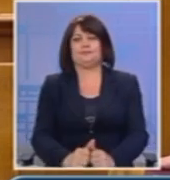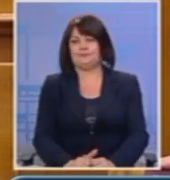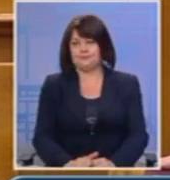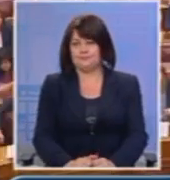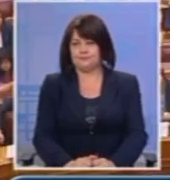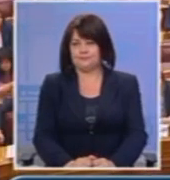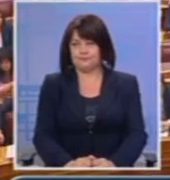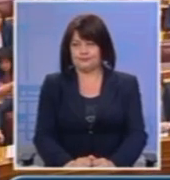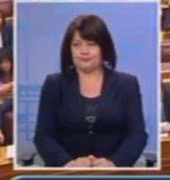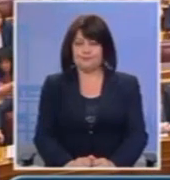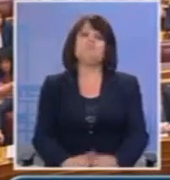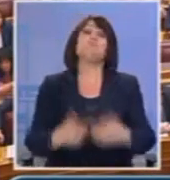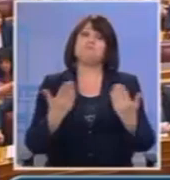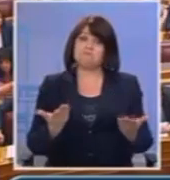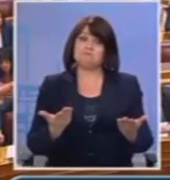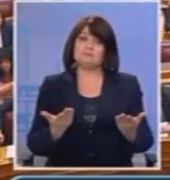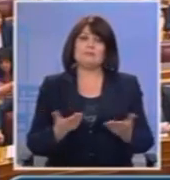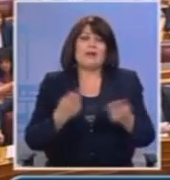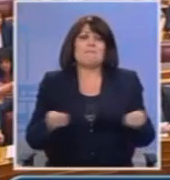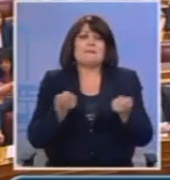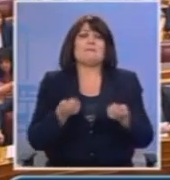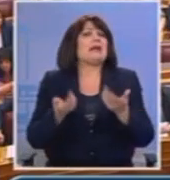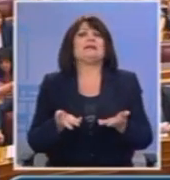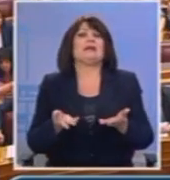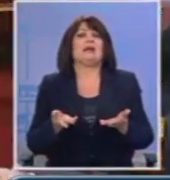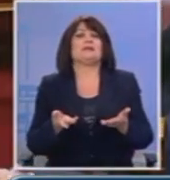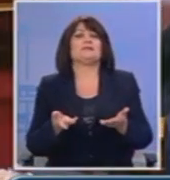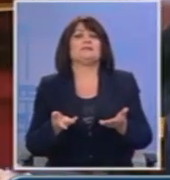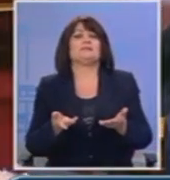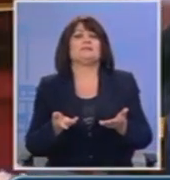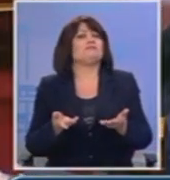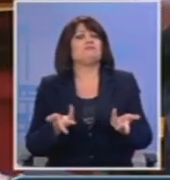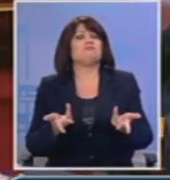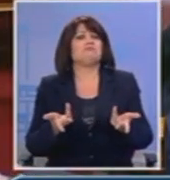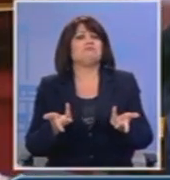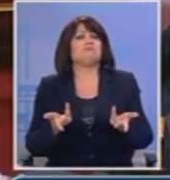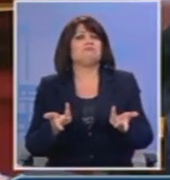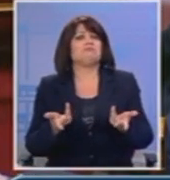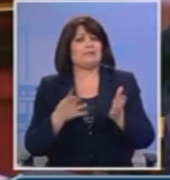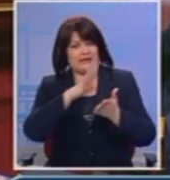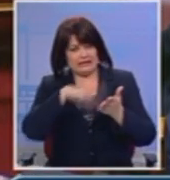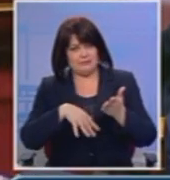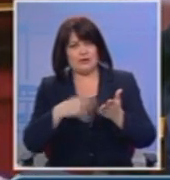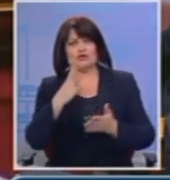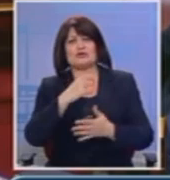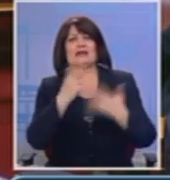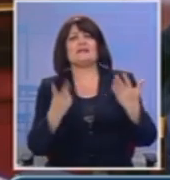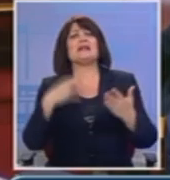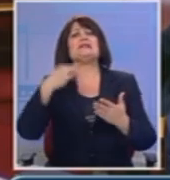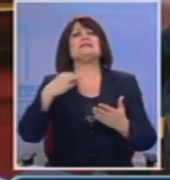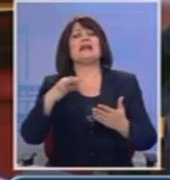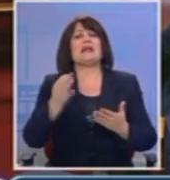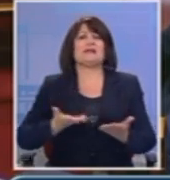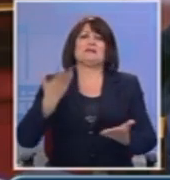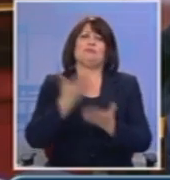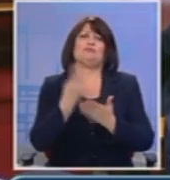2014 και πρακτικά εμφανίζεται αυτό το κείμενο των 47 σελίδων την πρόταση της